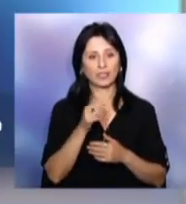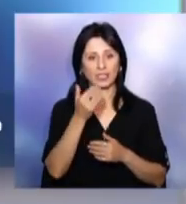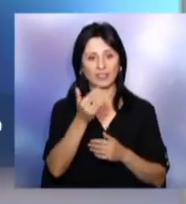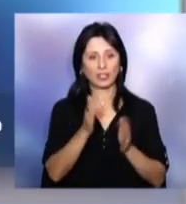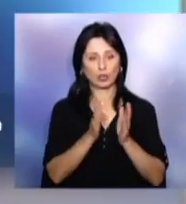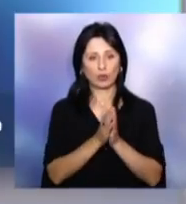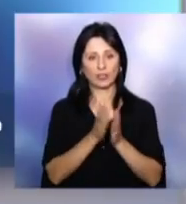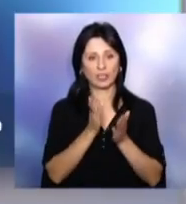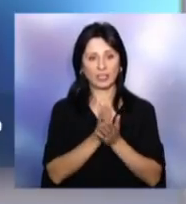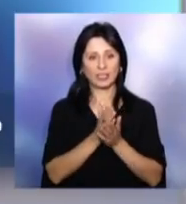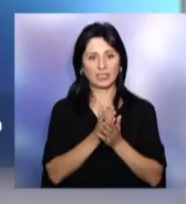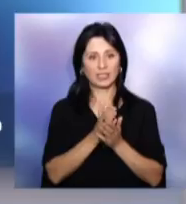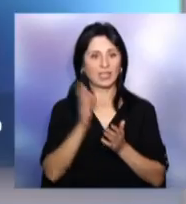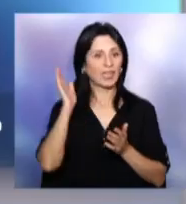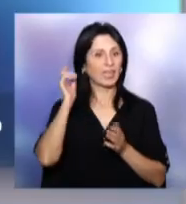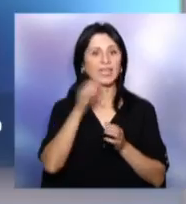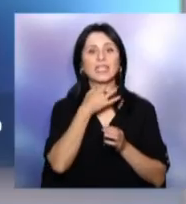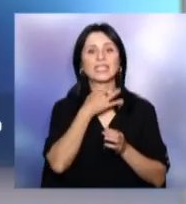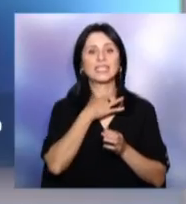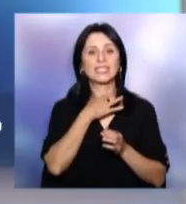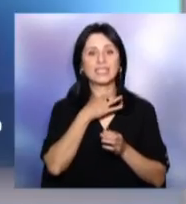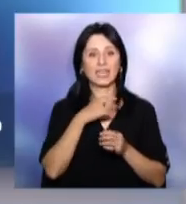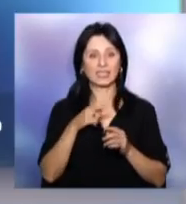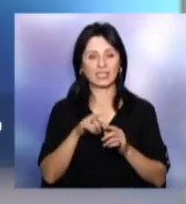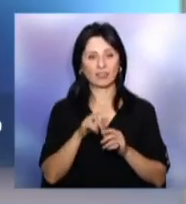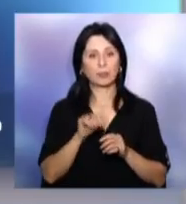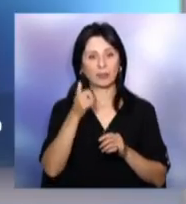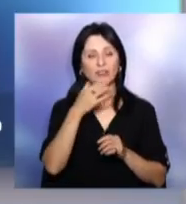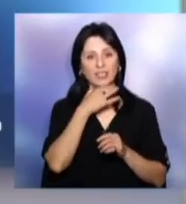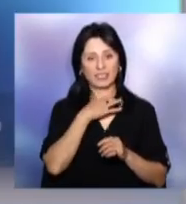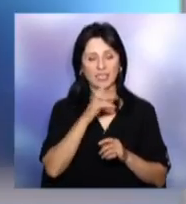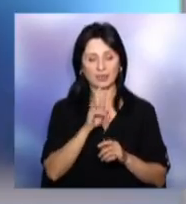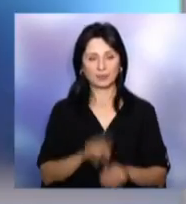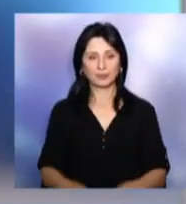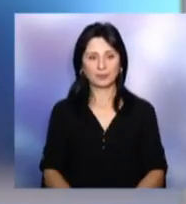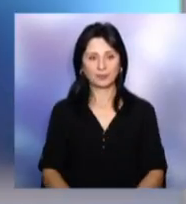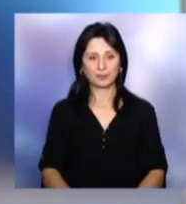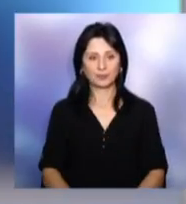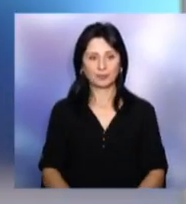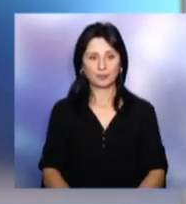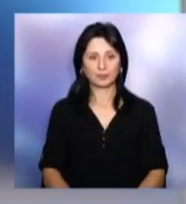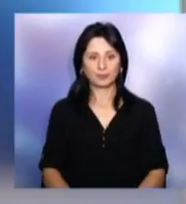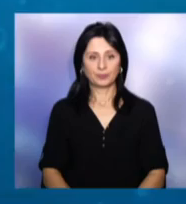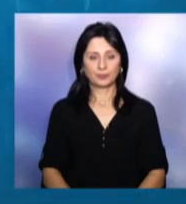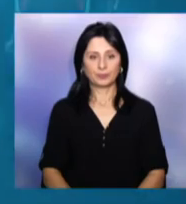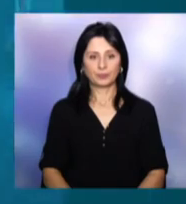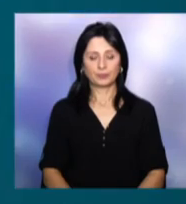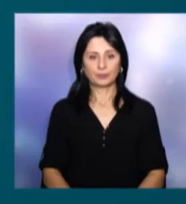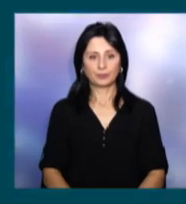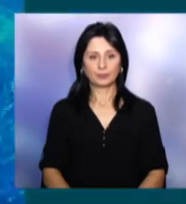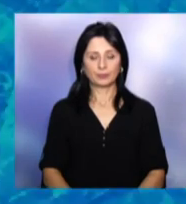თქვენ თხოვნით არის დღეს კისერთან და იდაყვთან დაკავშირებული. ჯერ კისერთან დაკავშირებით მოვისმინოთ.